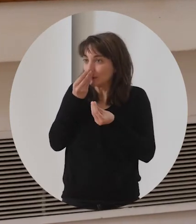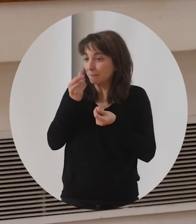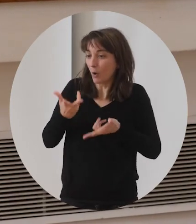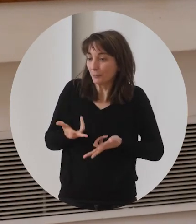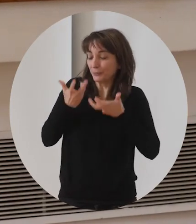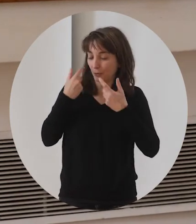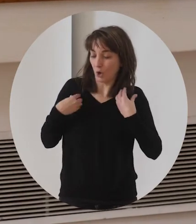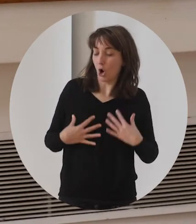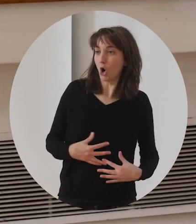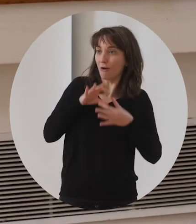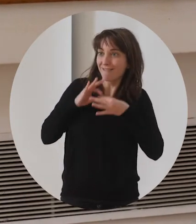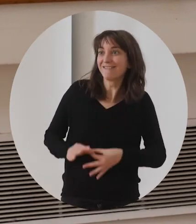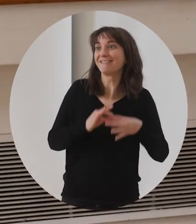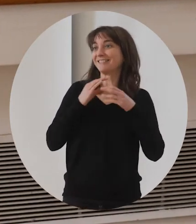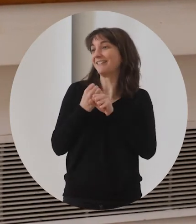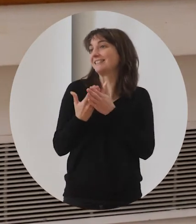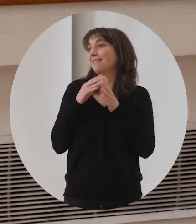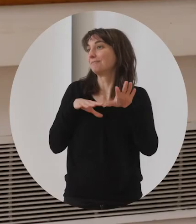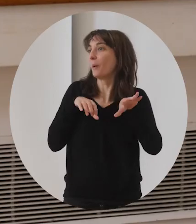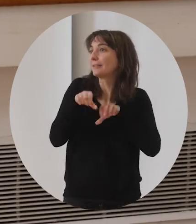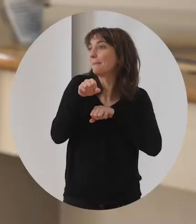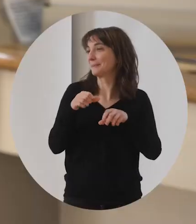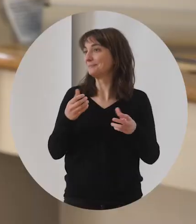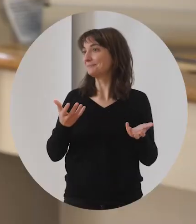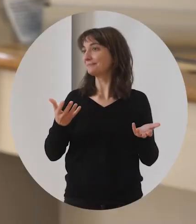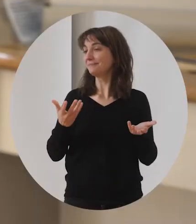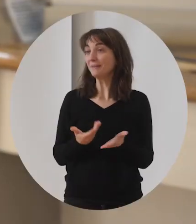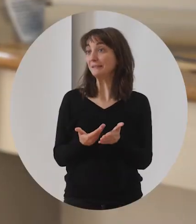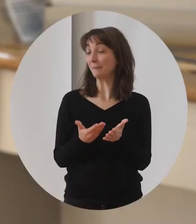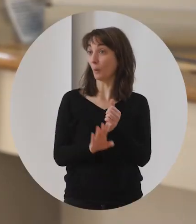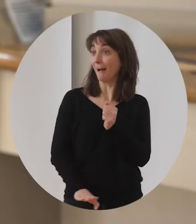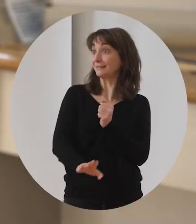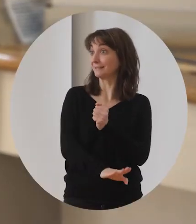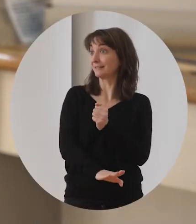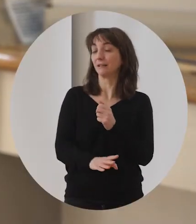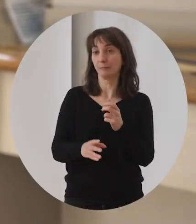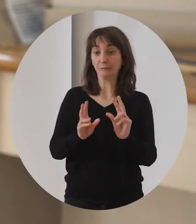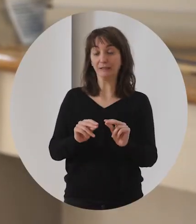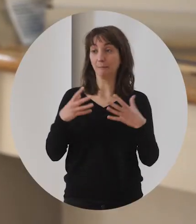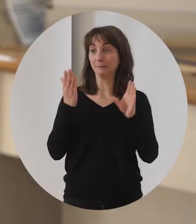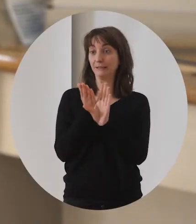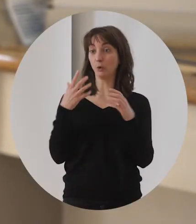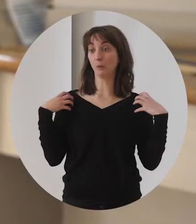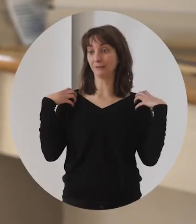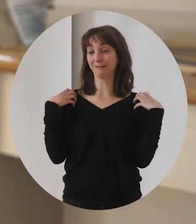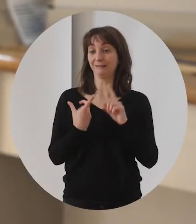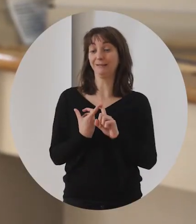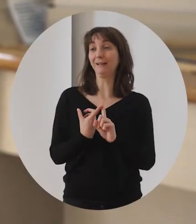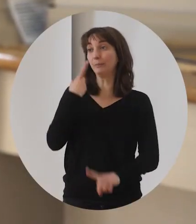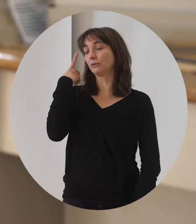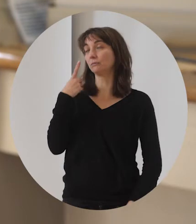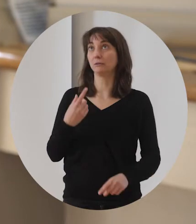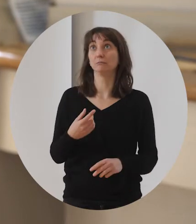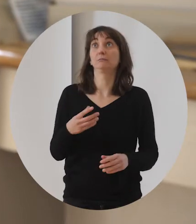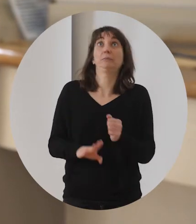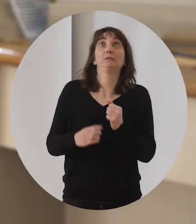voilà. Mais je crois que l'explication de base qui fait que la psychomotricité est importante et même